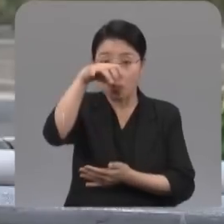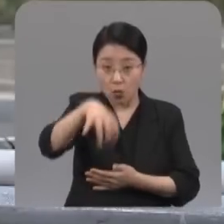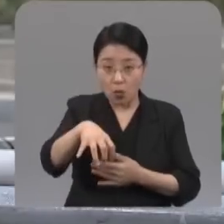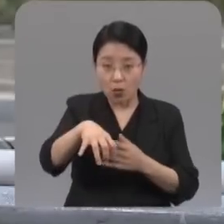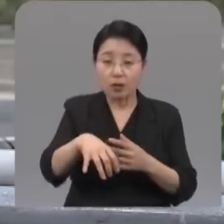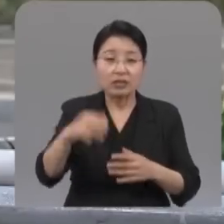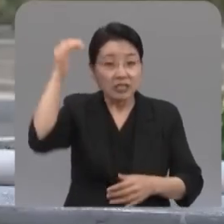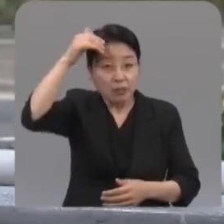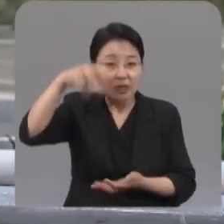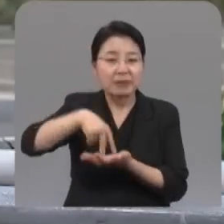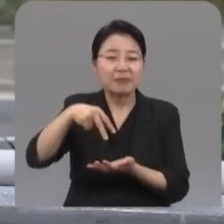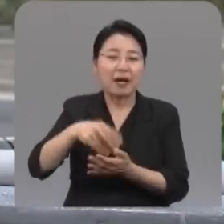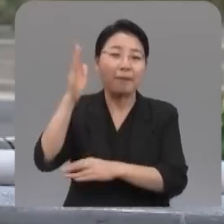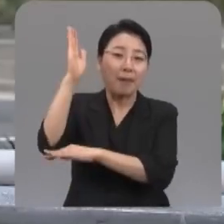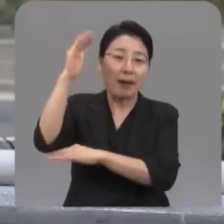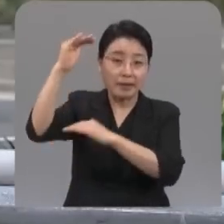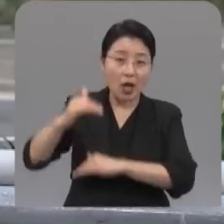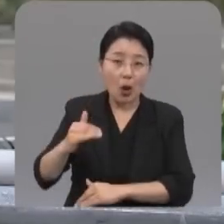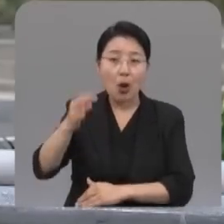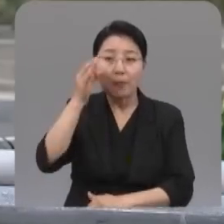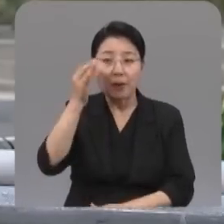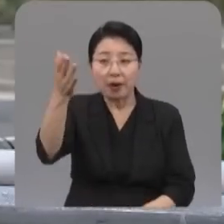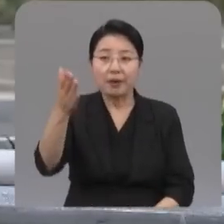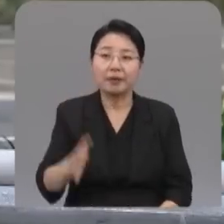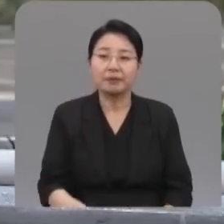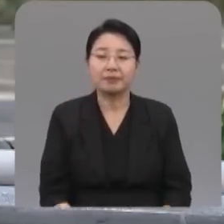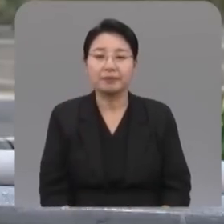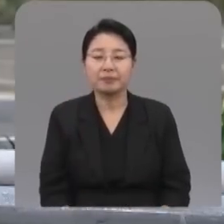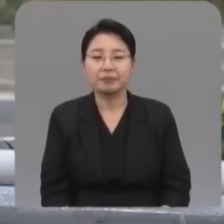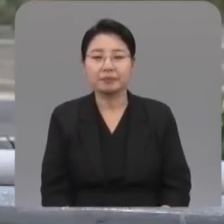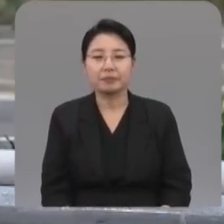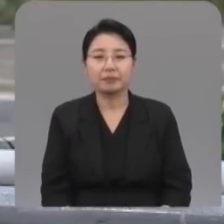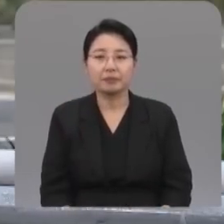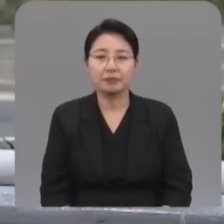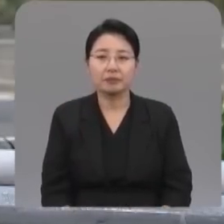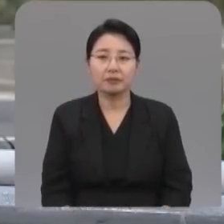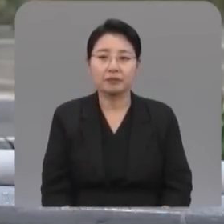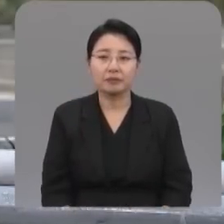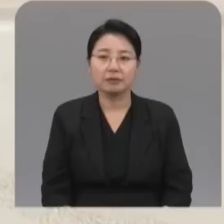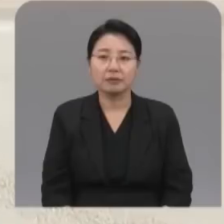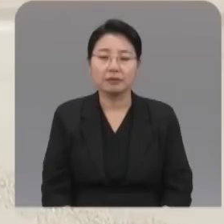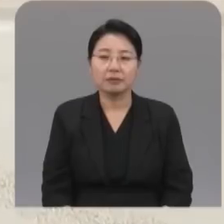전 대통령 입장을 밝혔는데요. 먼저 트럼프 전 대통령의 입장 좀 들어보시죠.